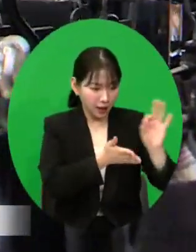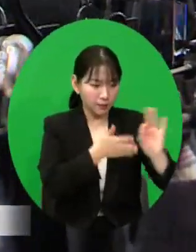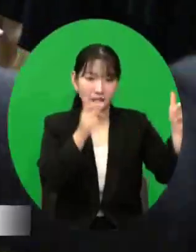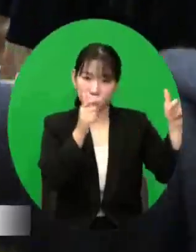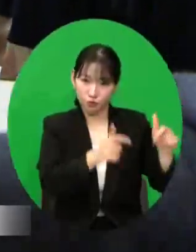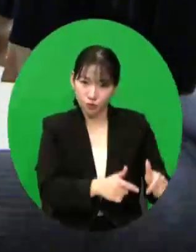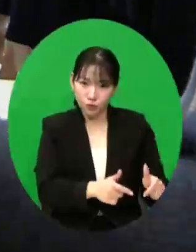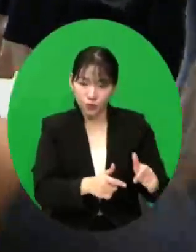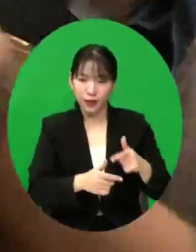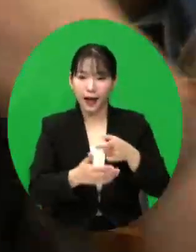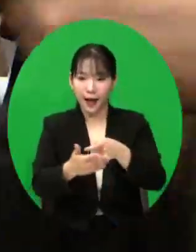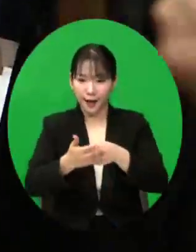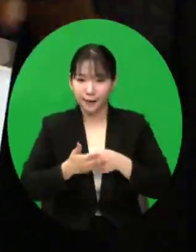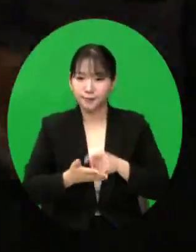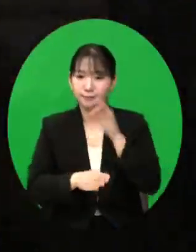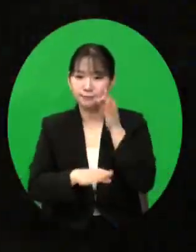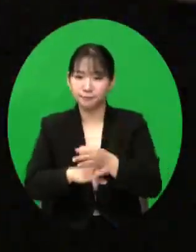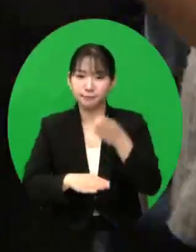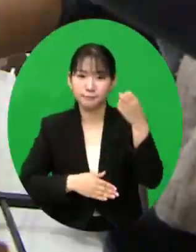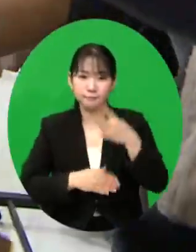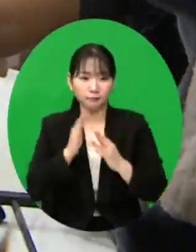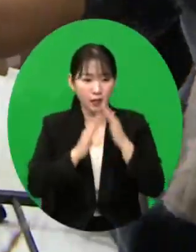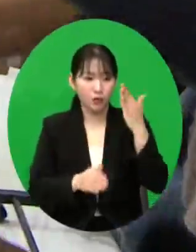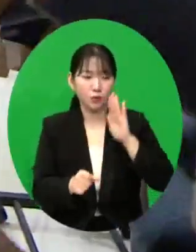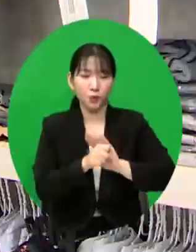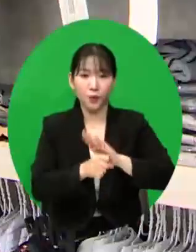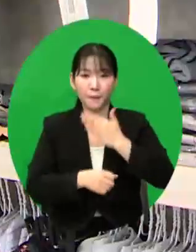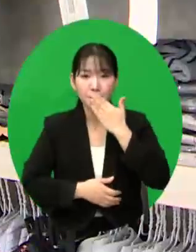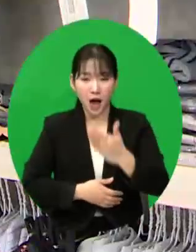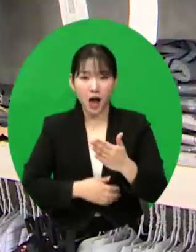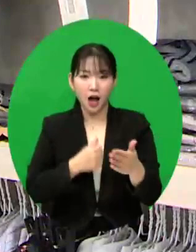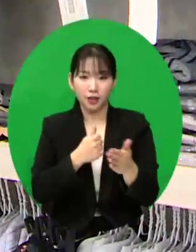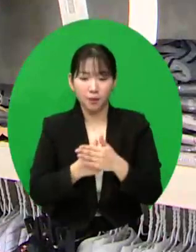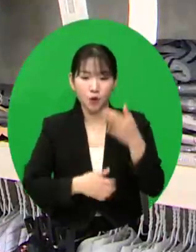줄이고 알뜰하게 소비하며 이웃을 도울 수 있어